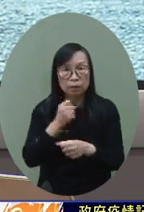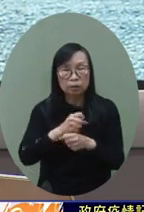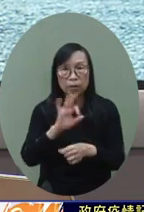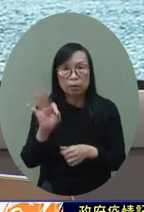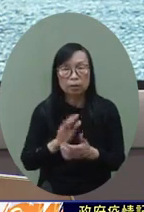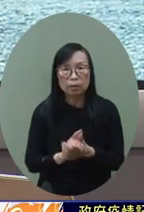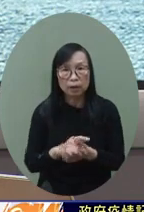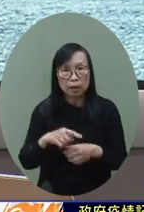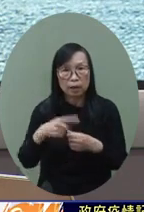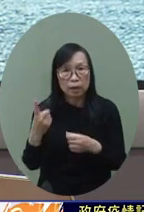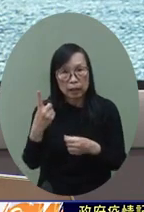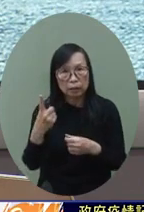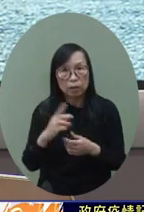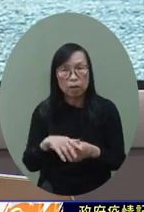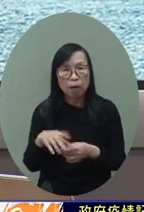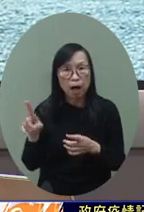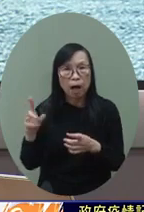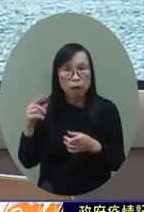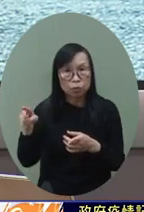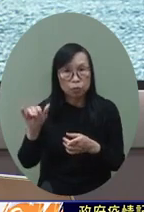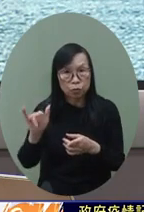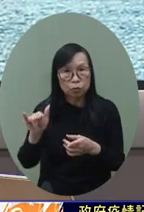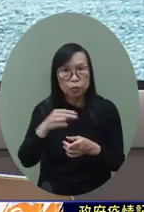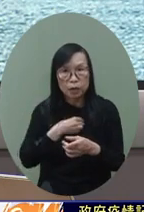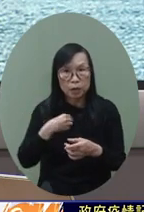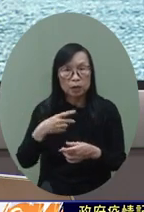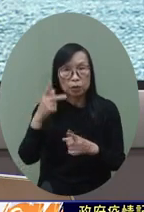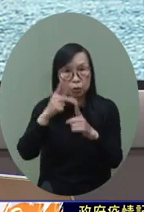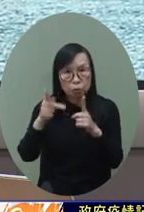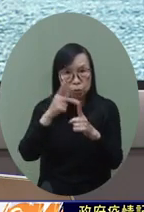位就係頭先阿宇醫生講嗰、那個屯門嘅